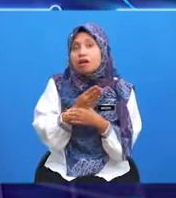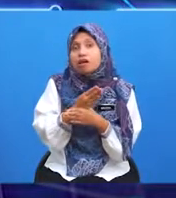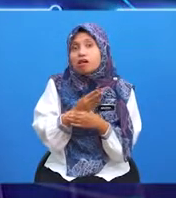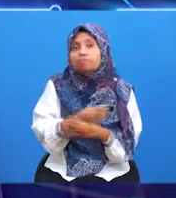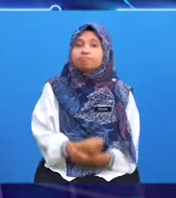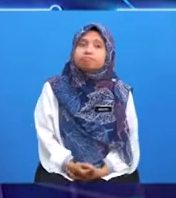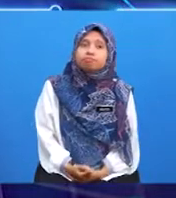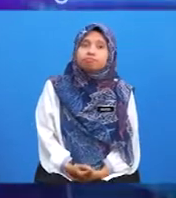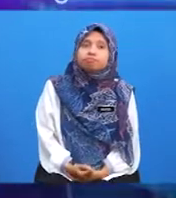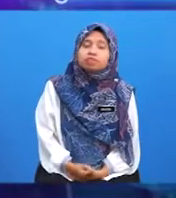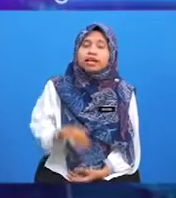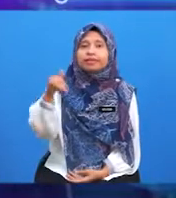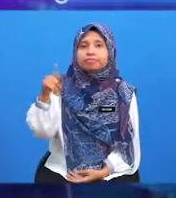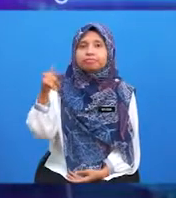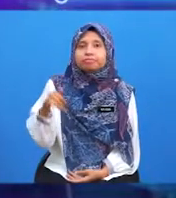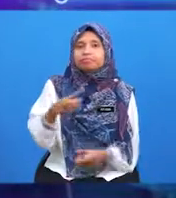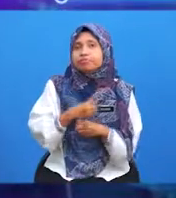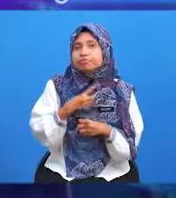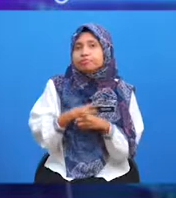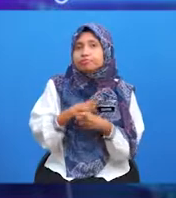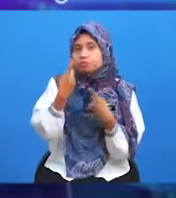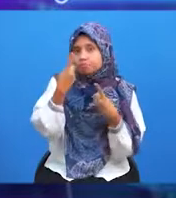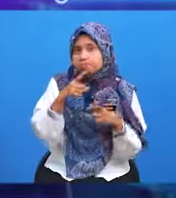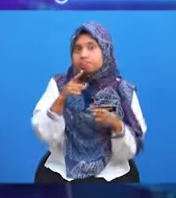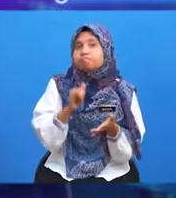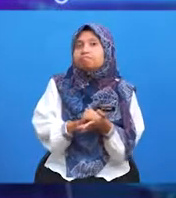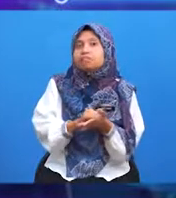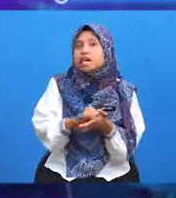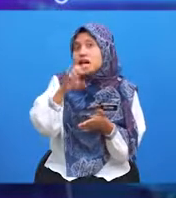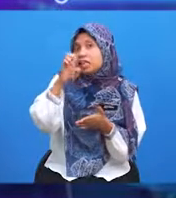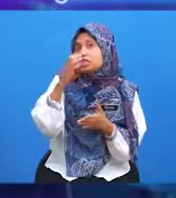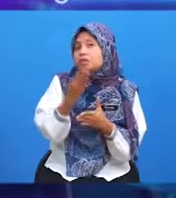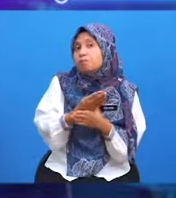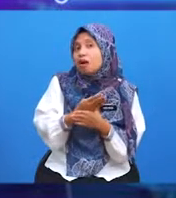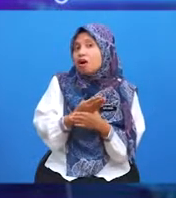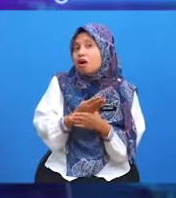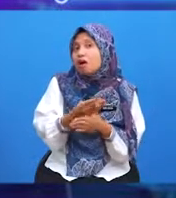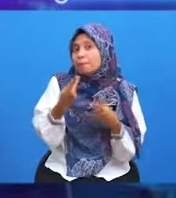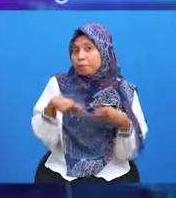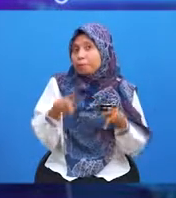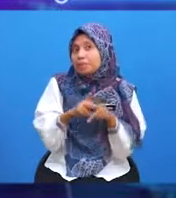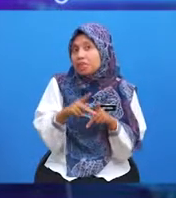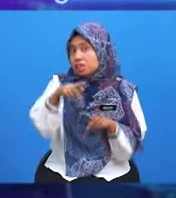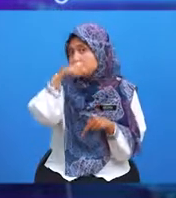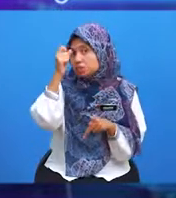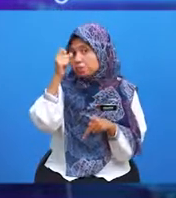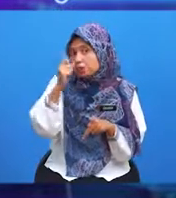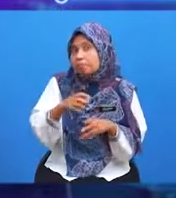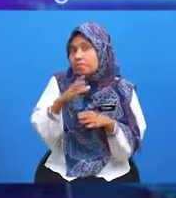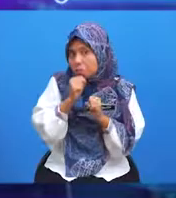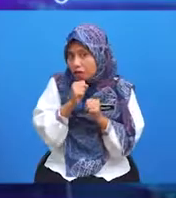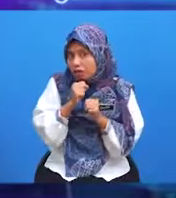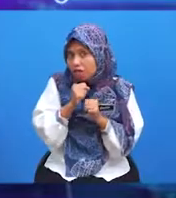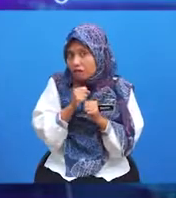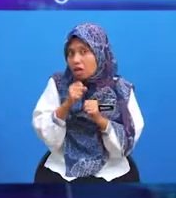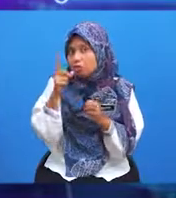ini? Ya, betul jawapan semua. E-perbankan ini penting kerana